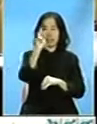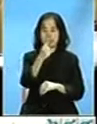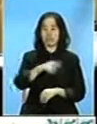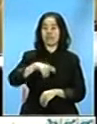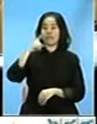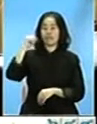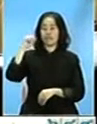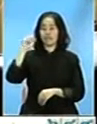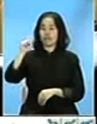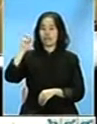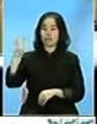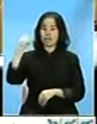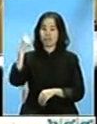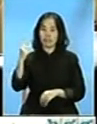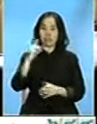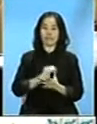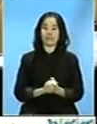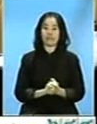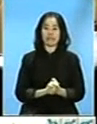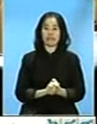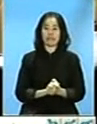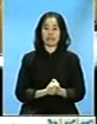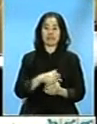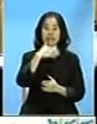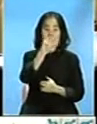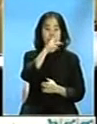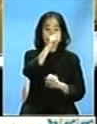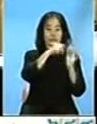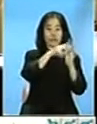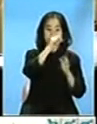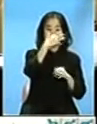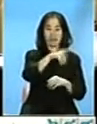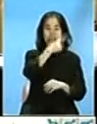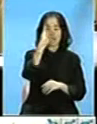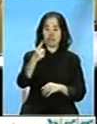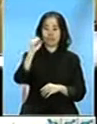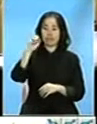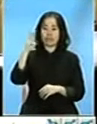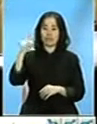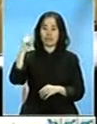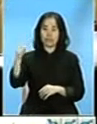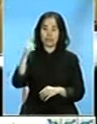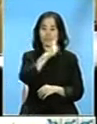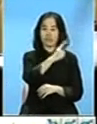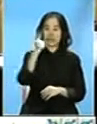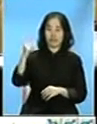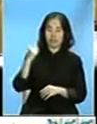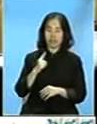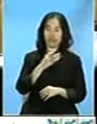อัครพันธ์เดชกิจสุนทรนะครับแล้วต่อไปสวคนเดียวก็คือท่านเจริญนะนะครับเอา